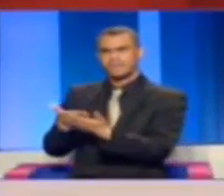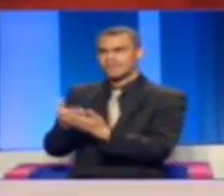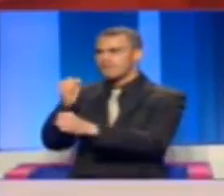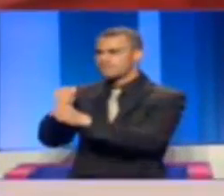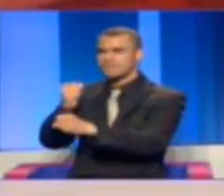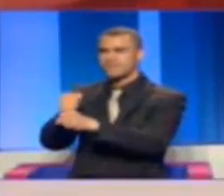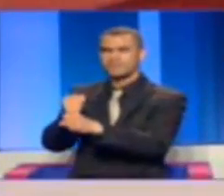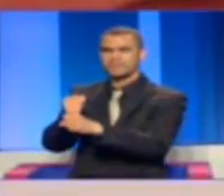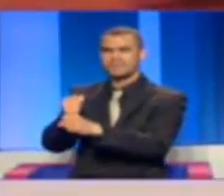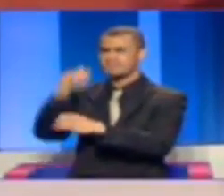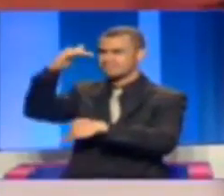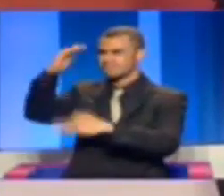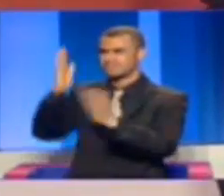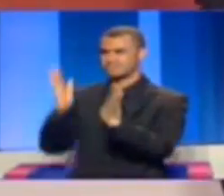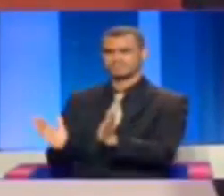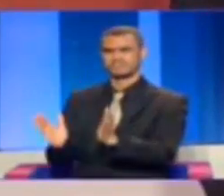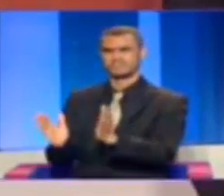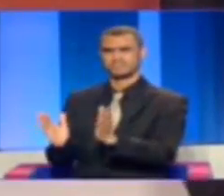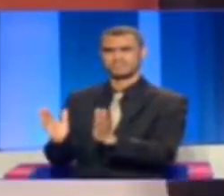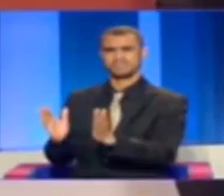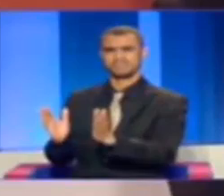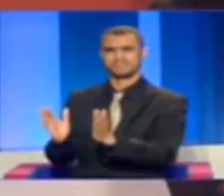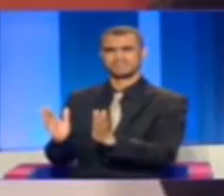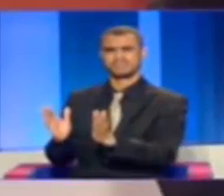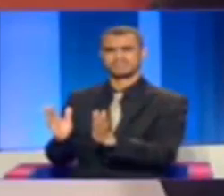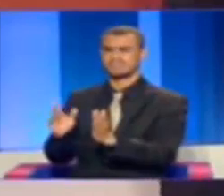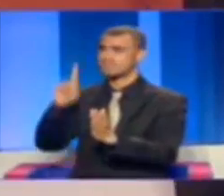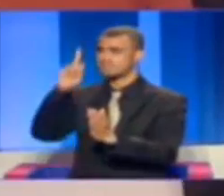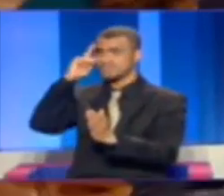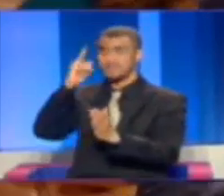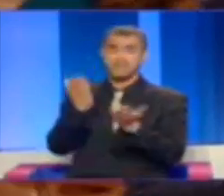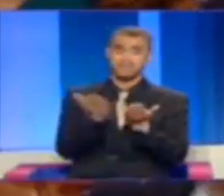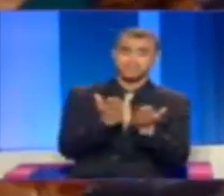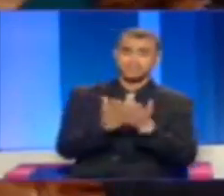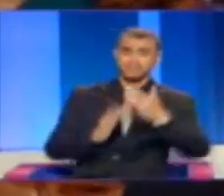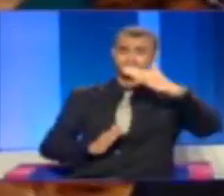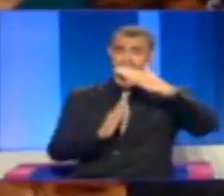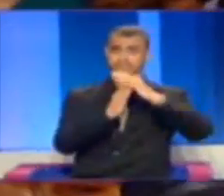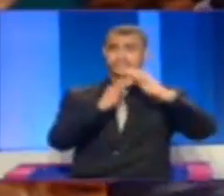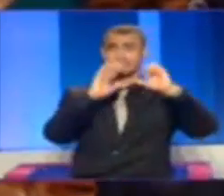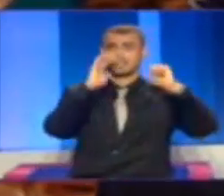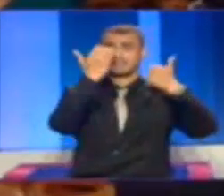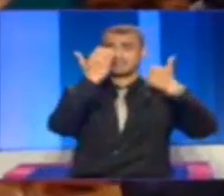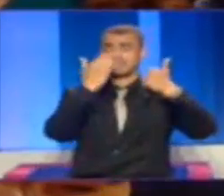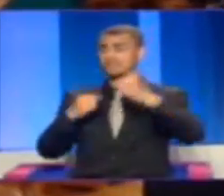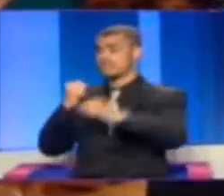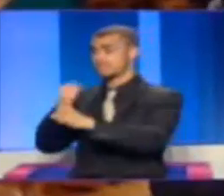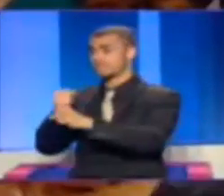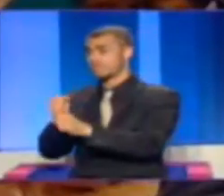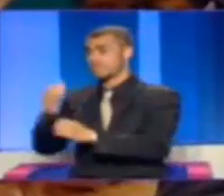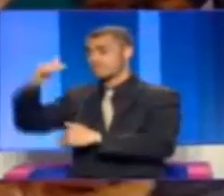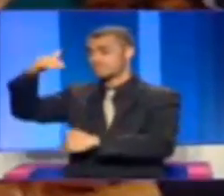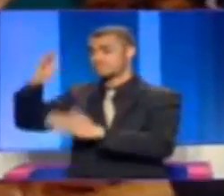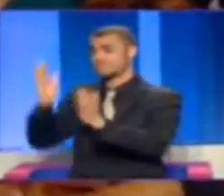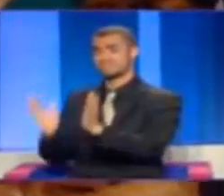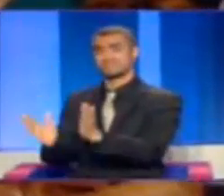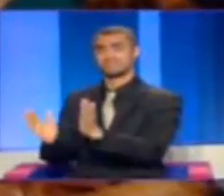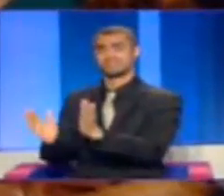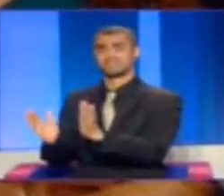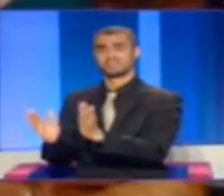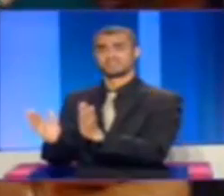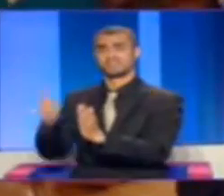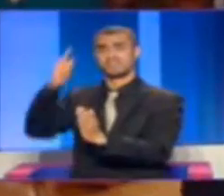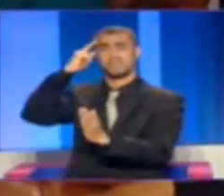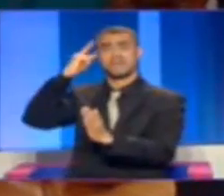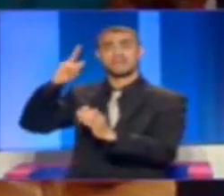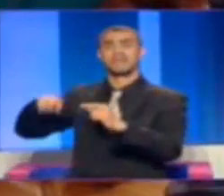كتقودهم لممارسة عدد من المهن محصور في المستقبل الدراسي والمهني، يعني محدود، وهذا تيخليهم دائما